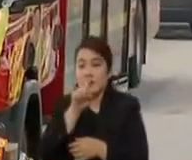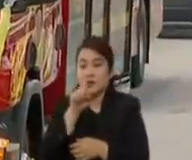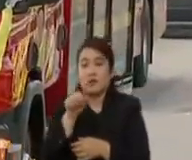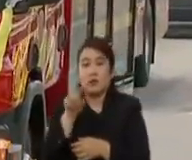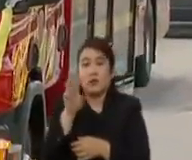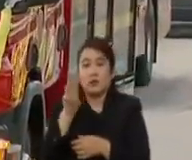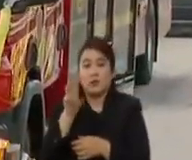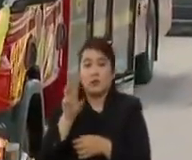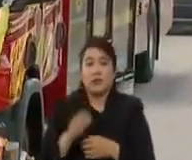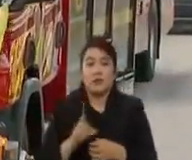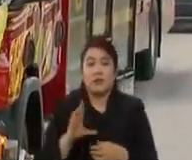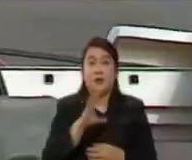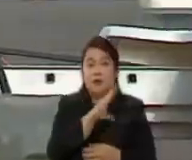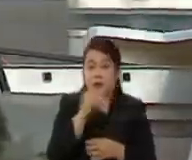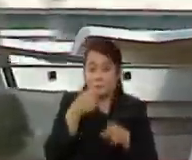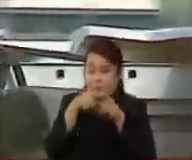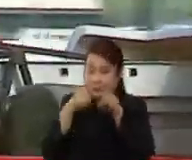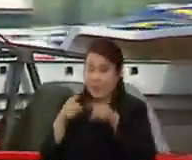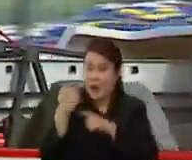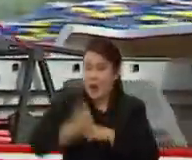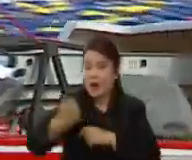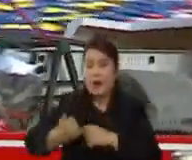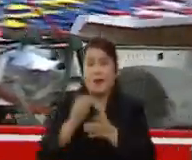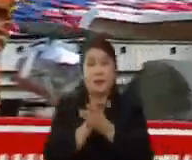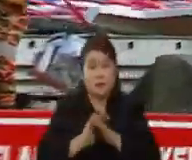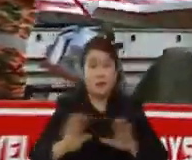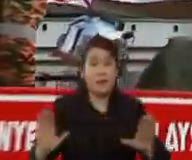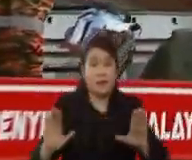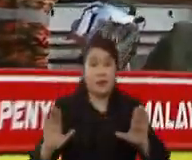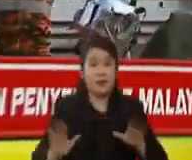pam tangga serta pelbagai alatan menyelamat.